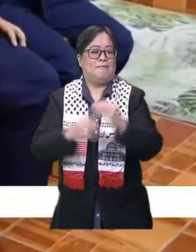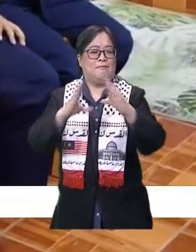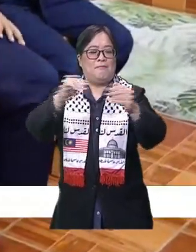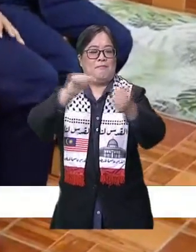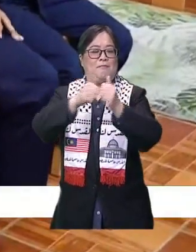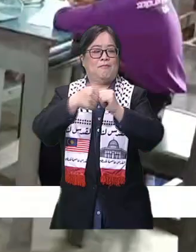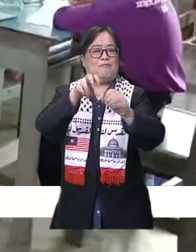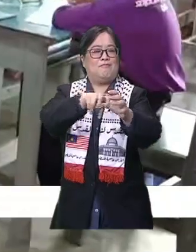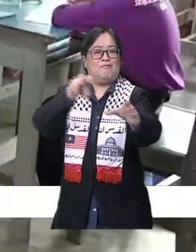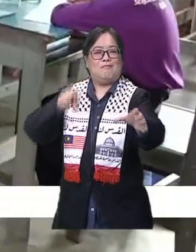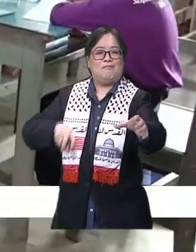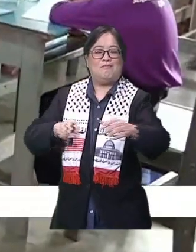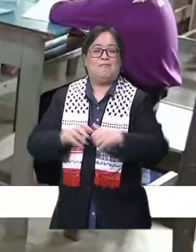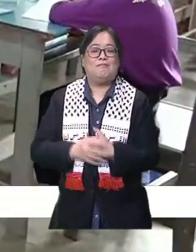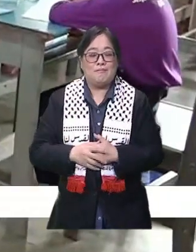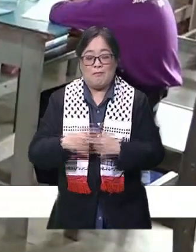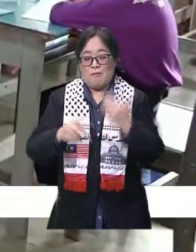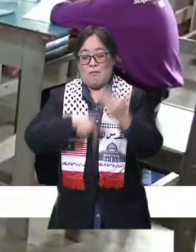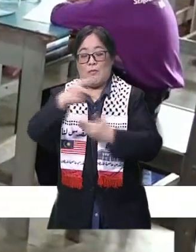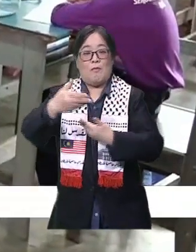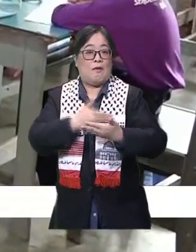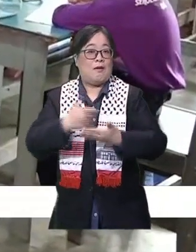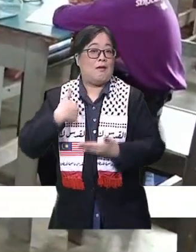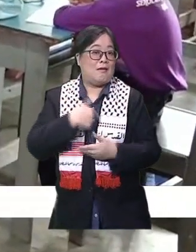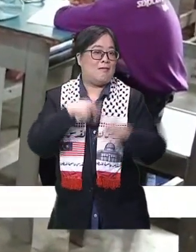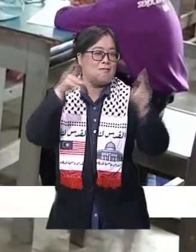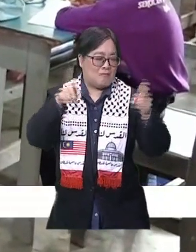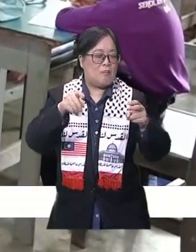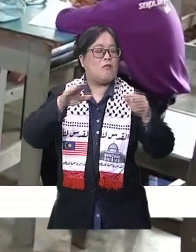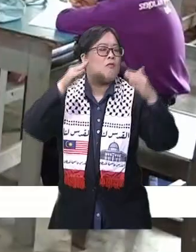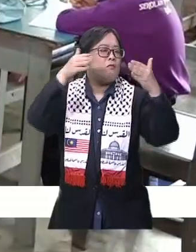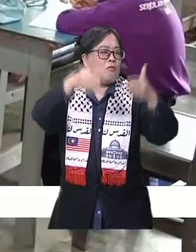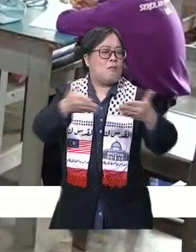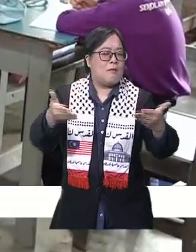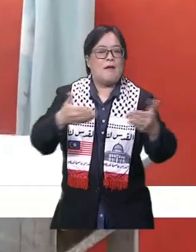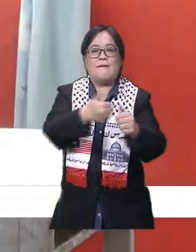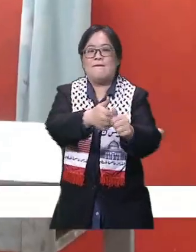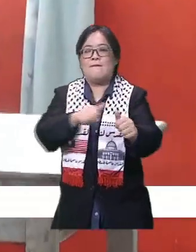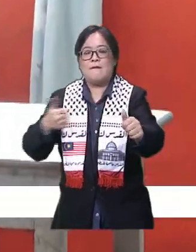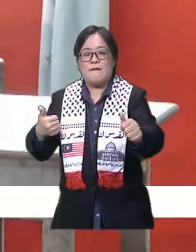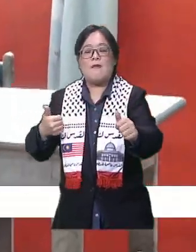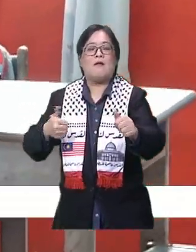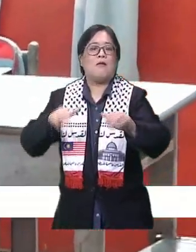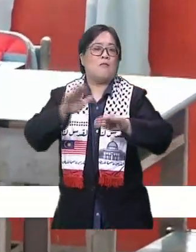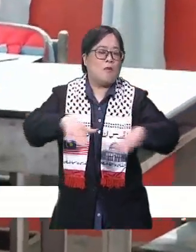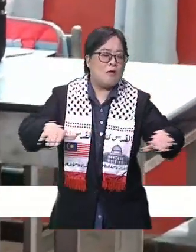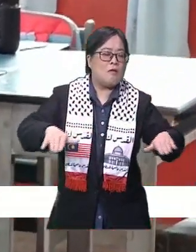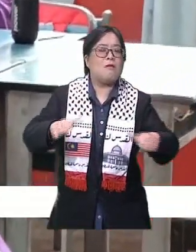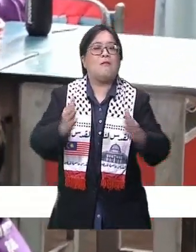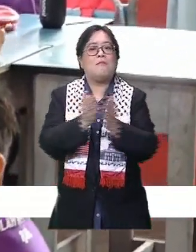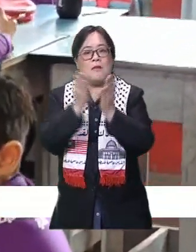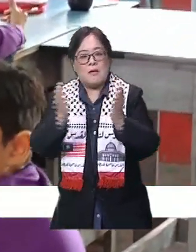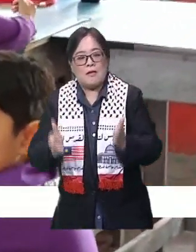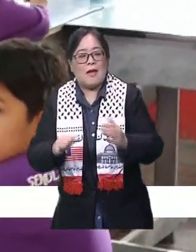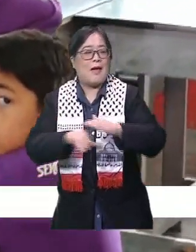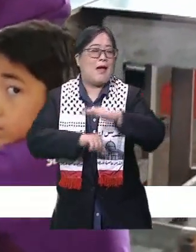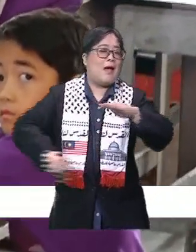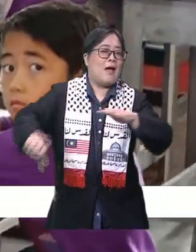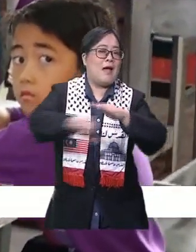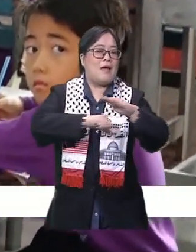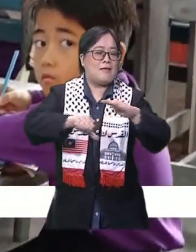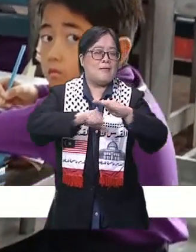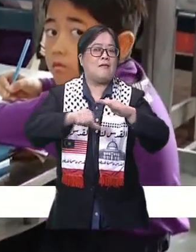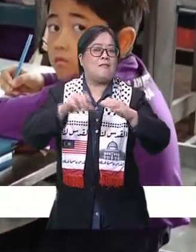isu keciciran. Program Anak Kita antara lain memberi tumpuan kepada intervensi terhadap golongan murid dan pelajar dengan asas pendidikan kurang